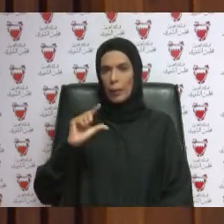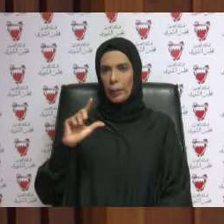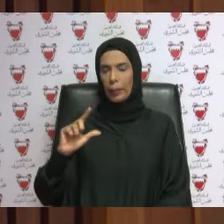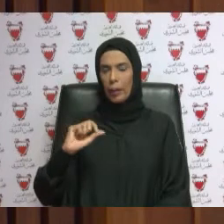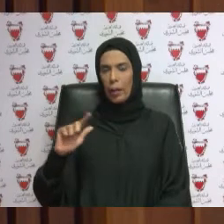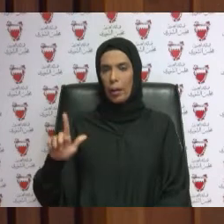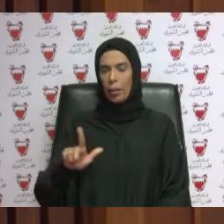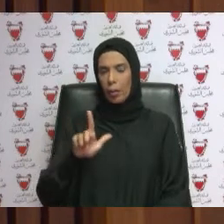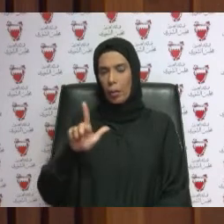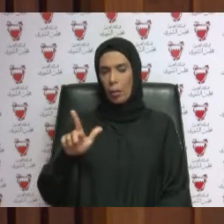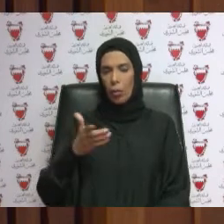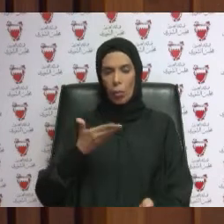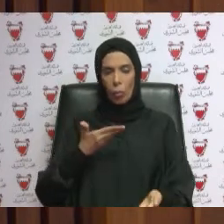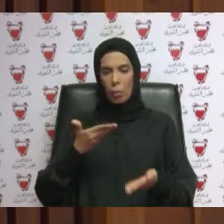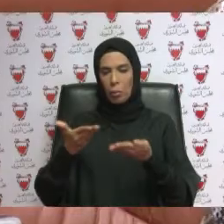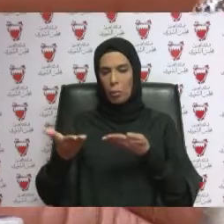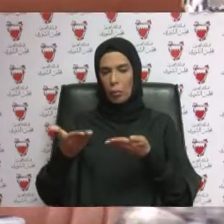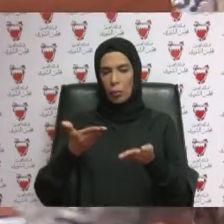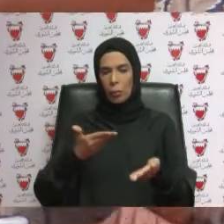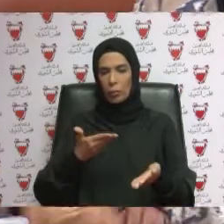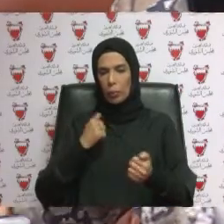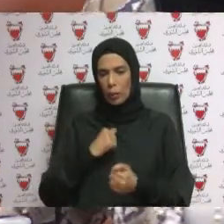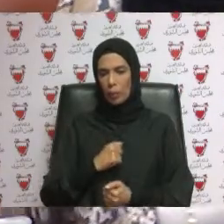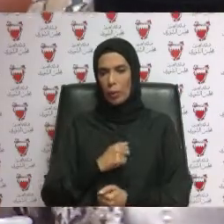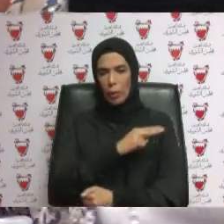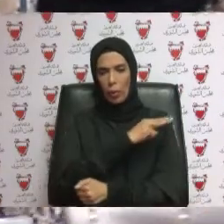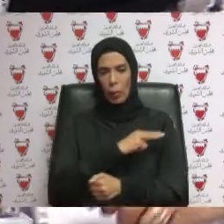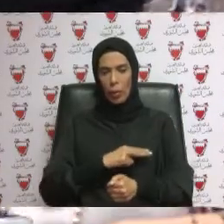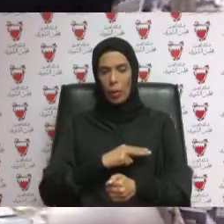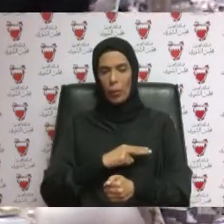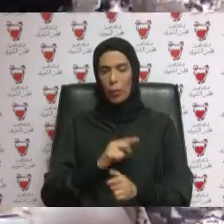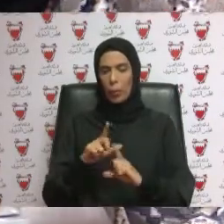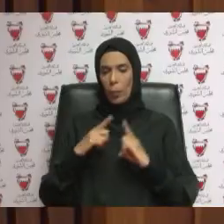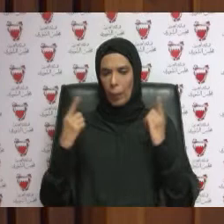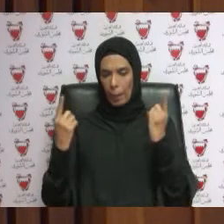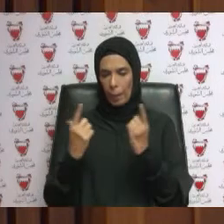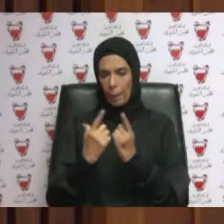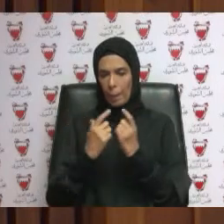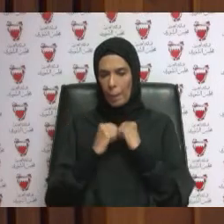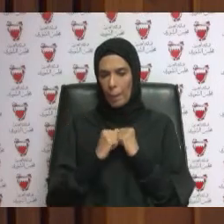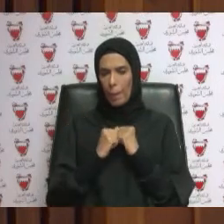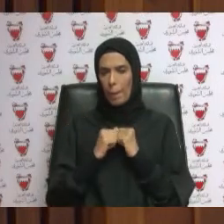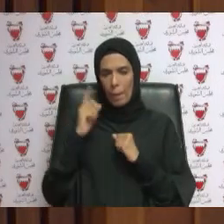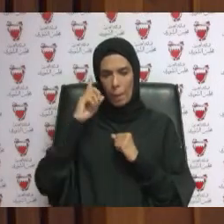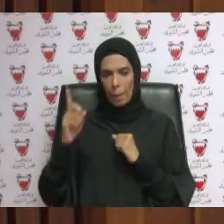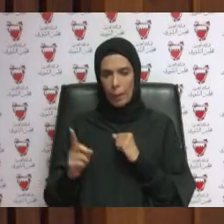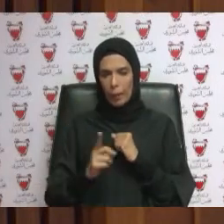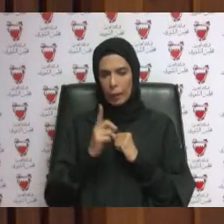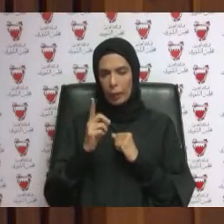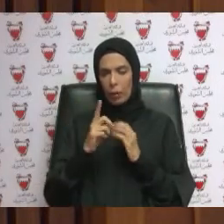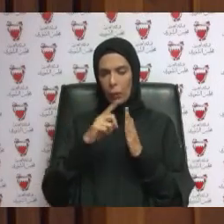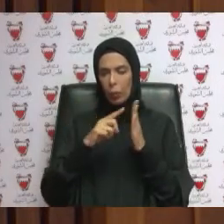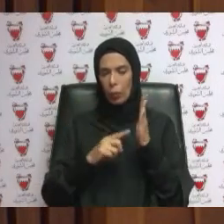واستعرضت وجهات النظر التي دارت حوله من قبل أصحاب السعادة أعضاء اللجنة. كما اطلعت اللجنة على رأي لجنة الشؤون